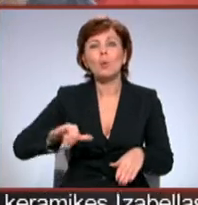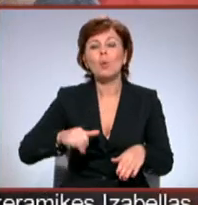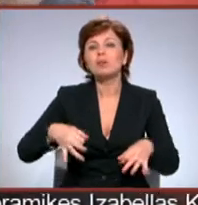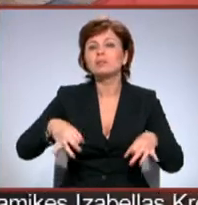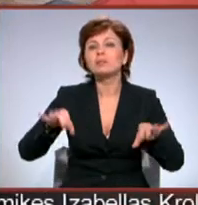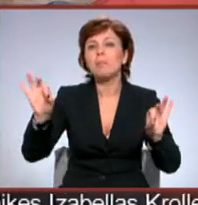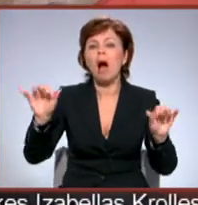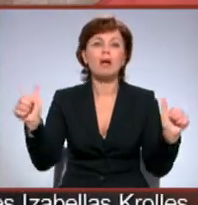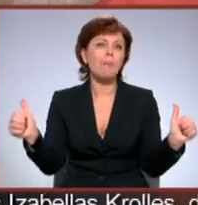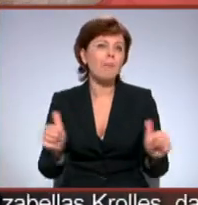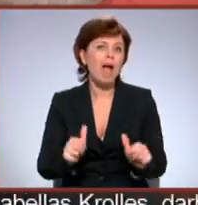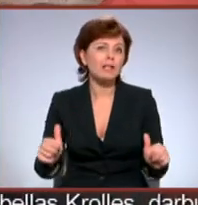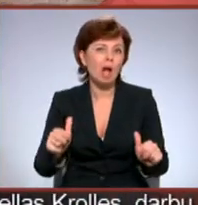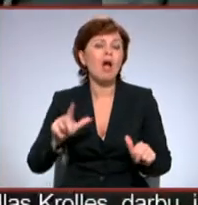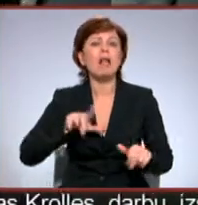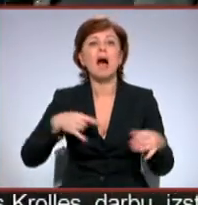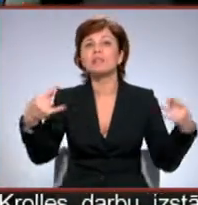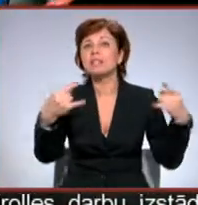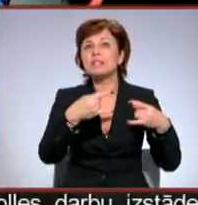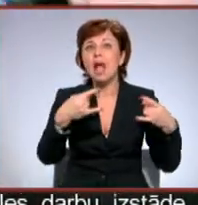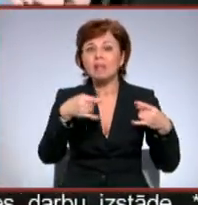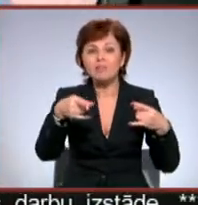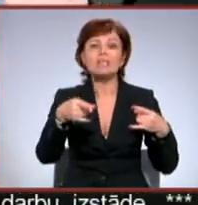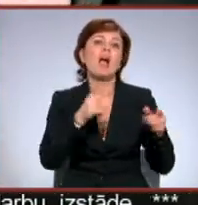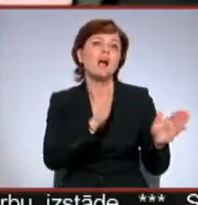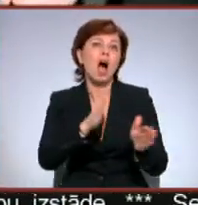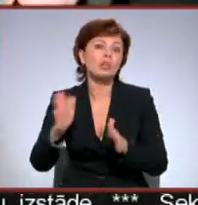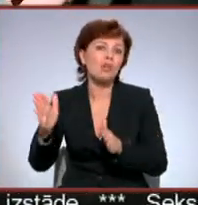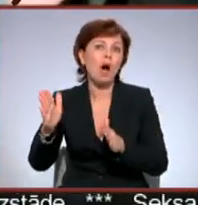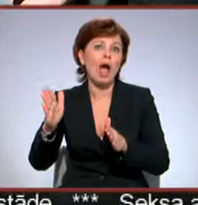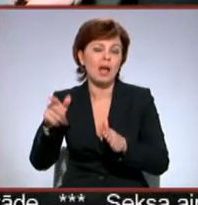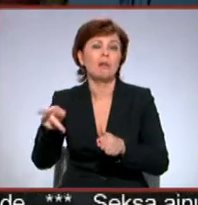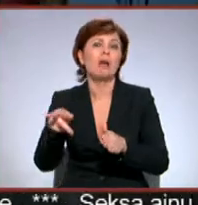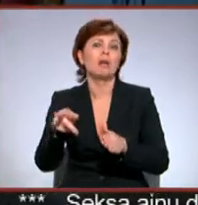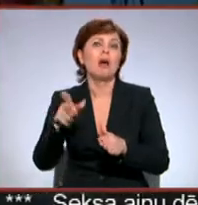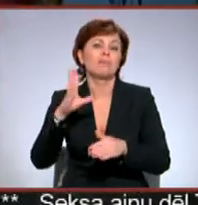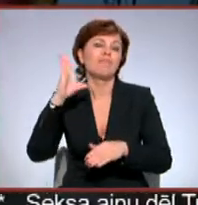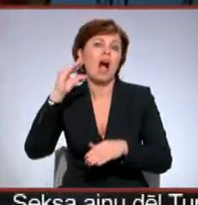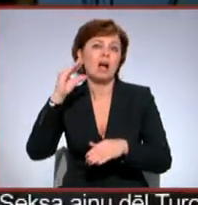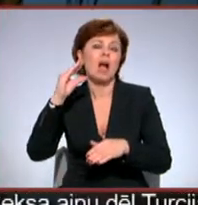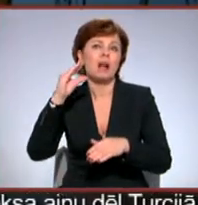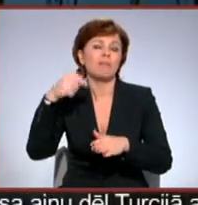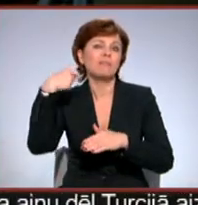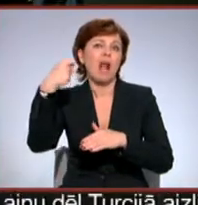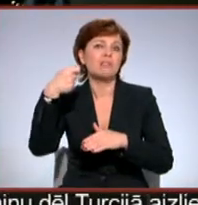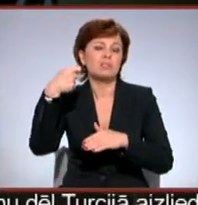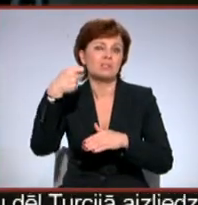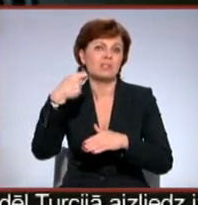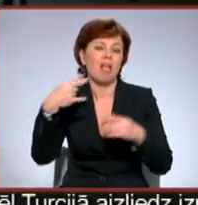Tagad šeit darbojās Latvijas televīzijas pārvietojumā televīzijas stacija, kur gatavojās vakar translācijai.